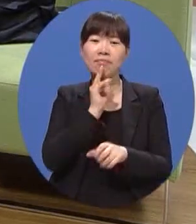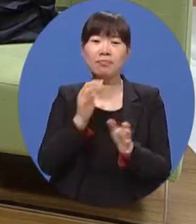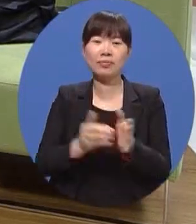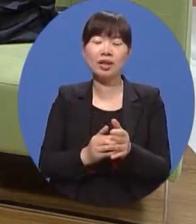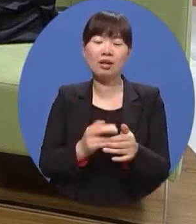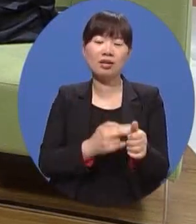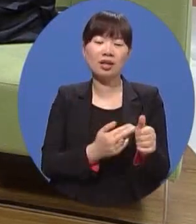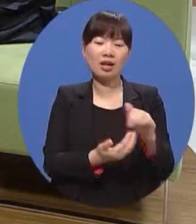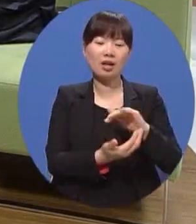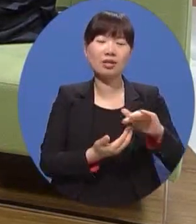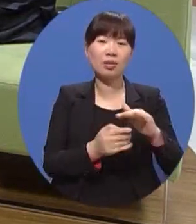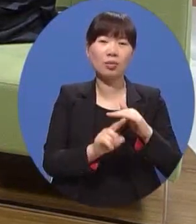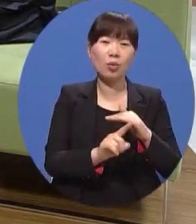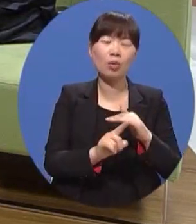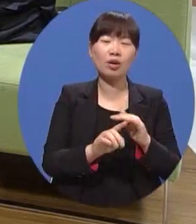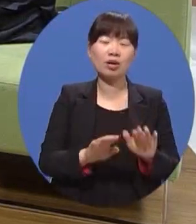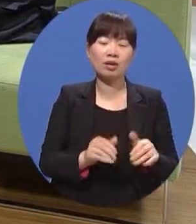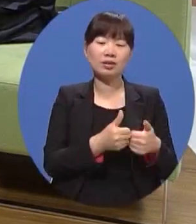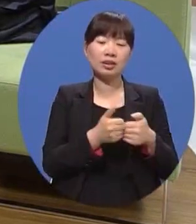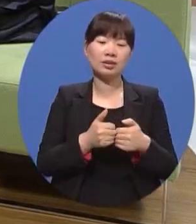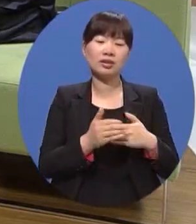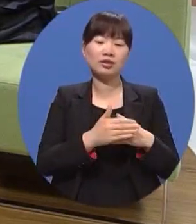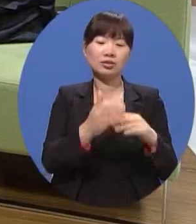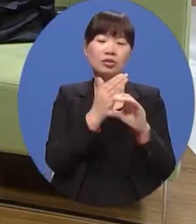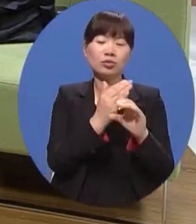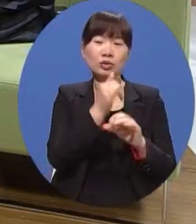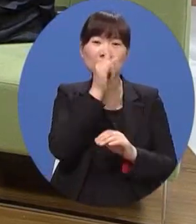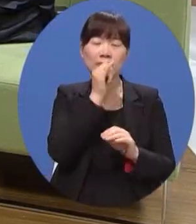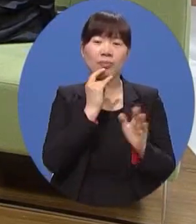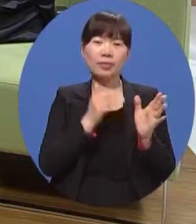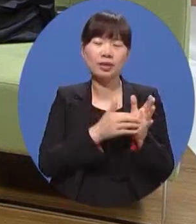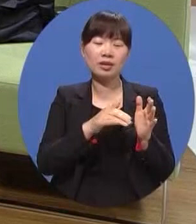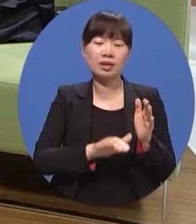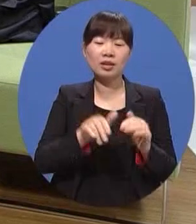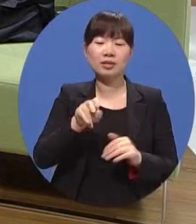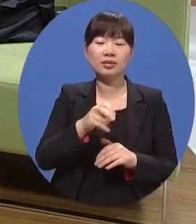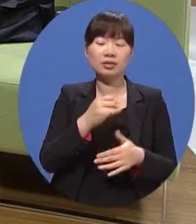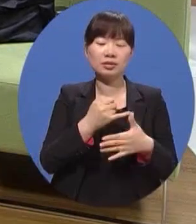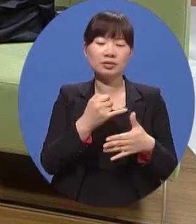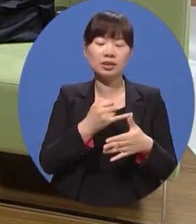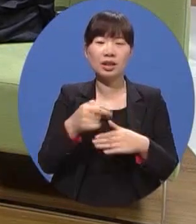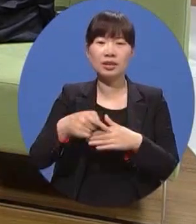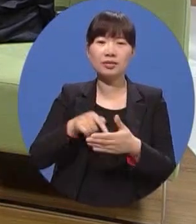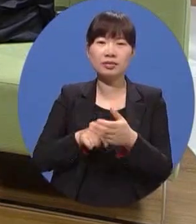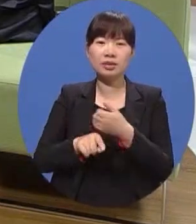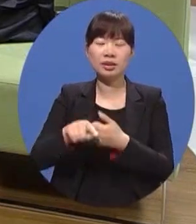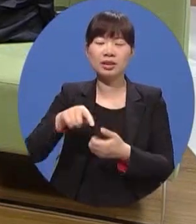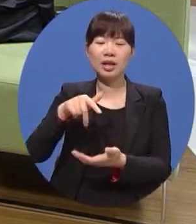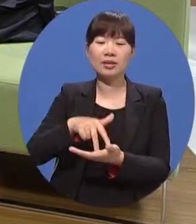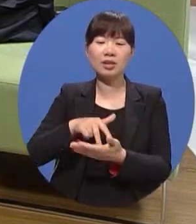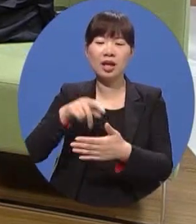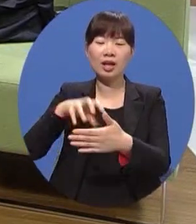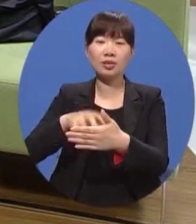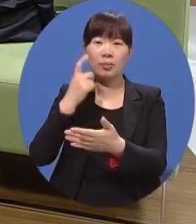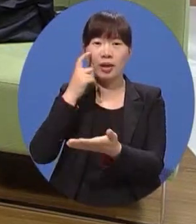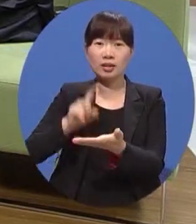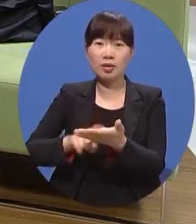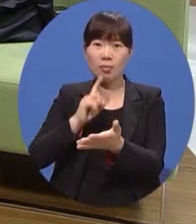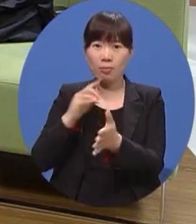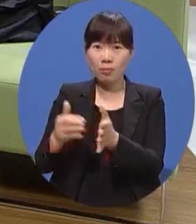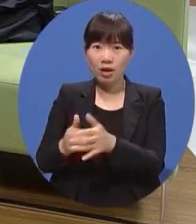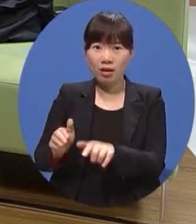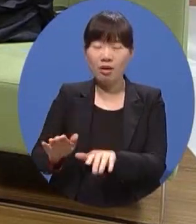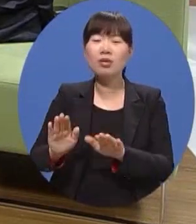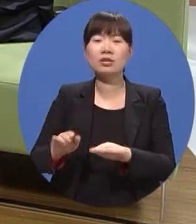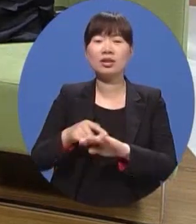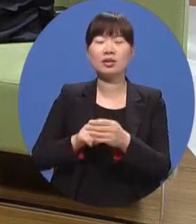정말 선생님이 아까 그 보니까 상담을 진행을 하셨던데 금채의 심리 상태 안에서도 그런 걸 발견을 하셨나요? 네. 어떤가요? 현재